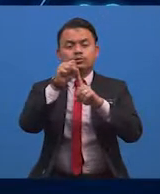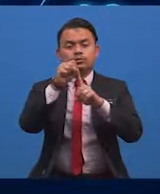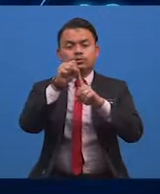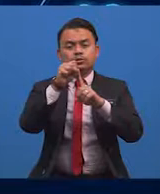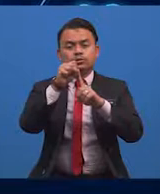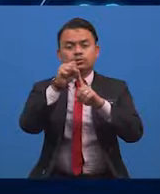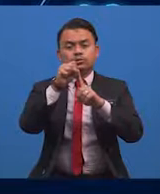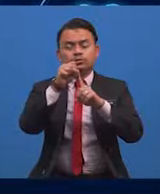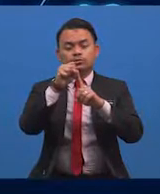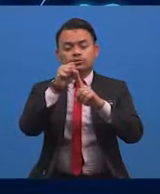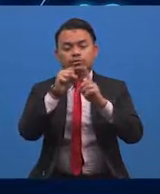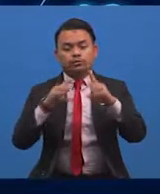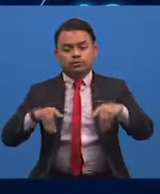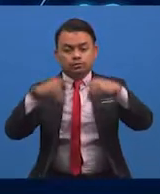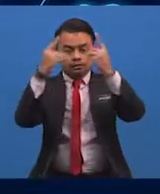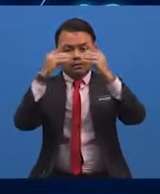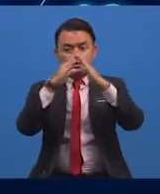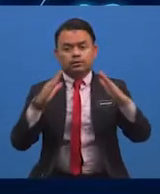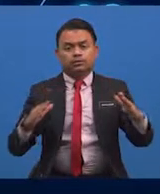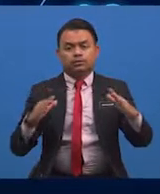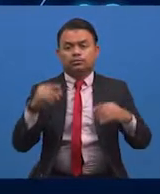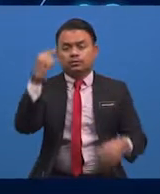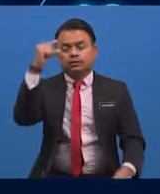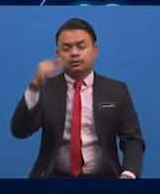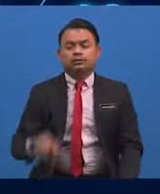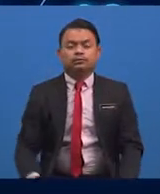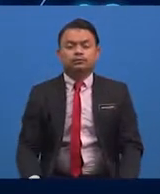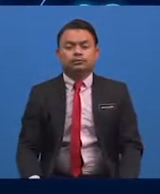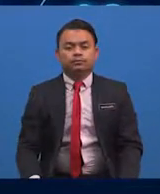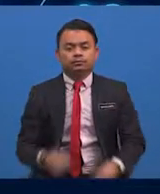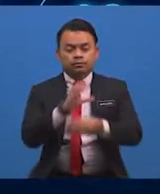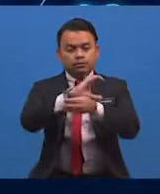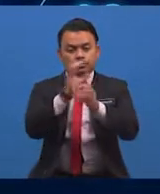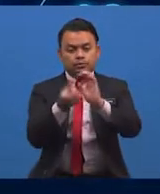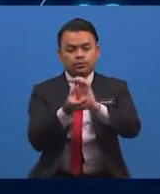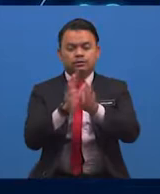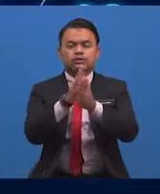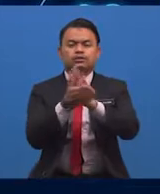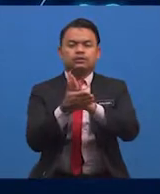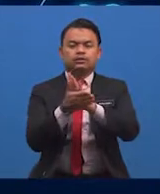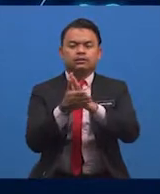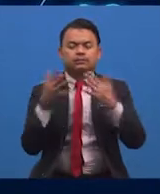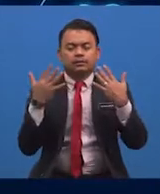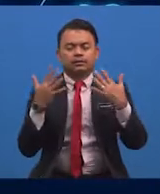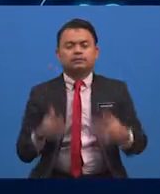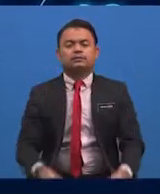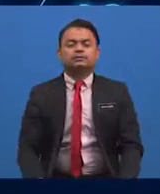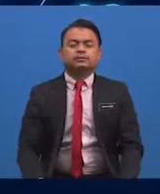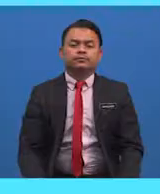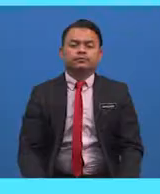hijau akan menyebabkan cuaca menjadi panas dan udara persekitaran yang kering.